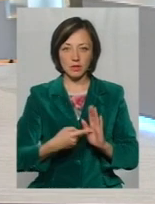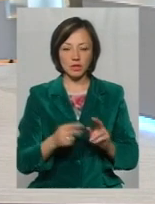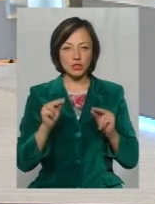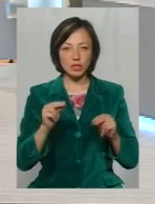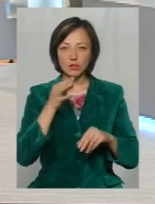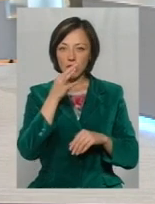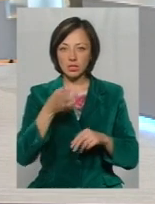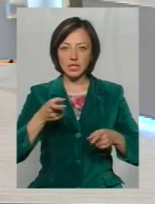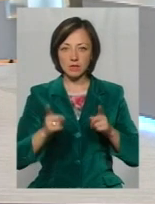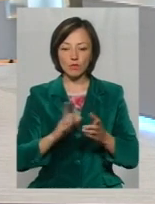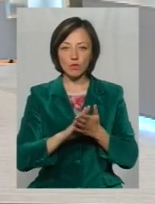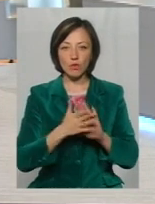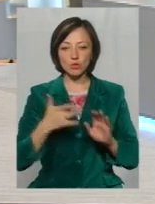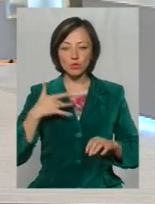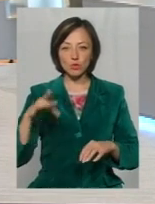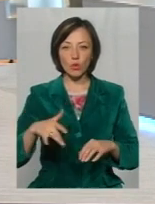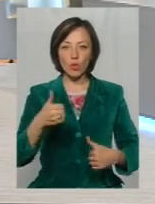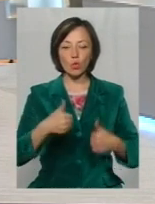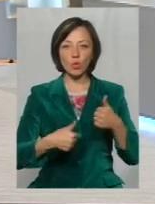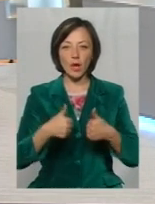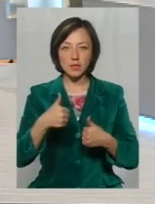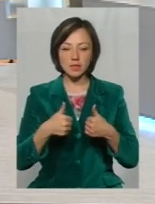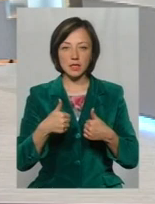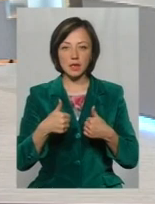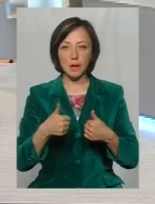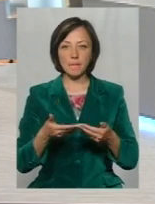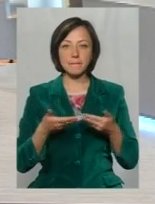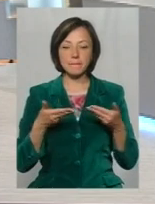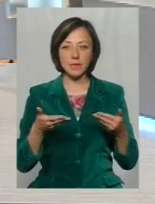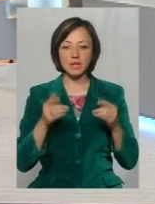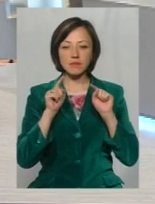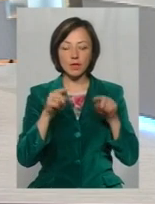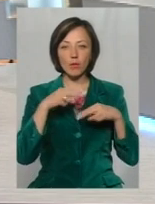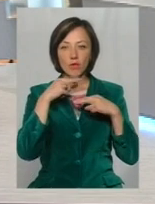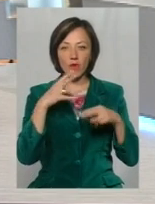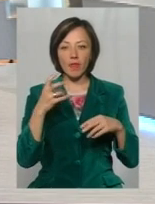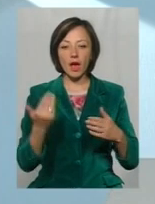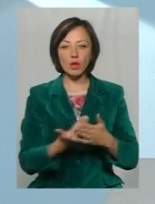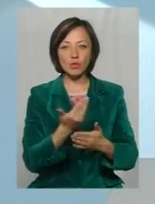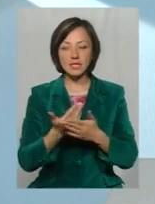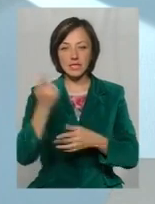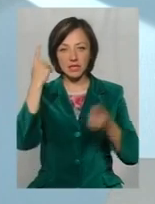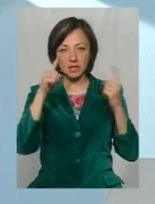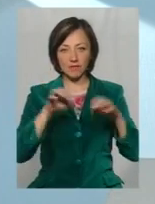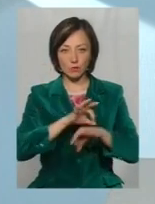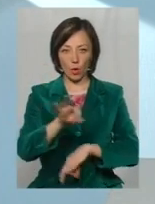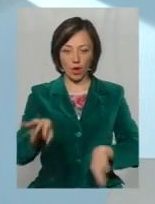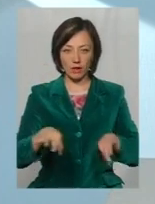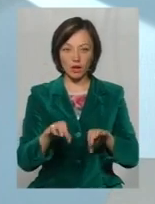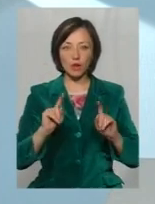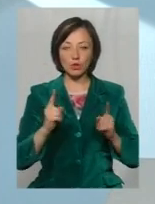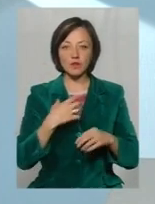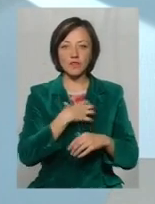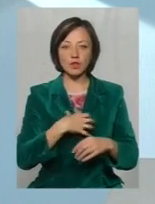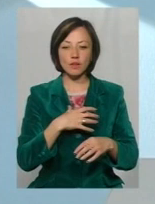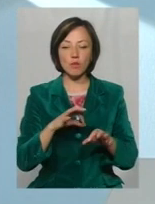кажучи, дійсно, в умовах такої жорсткої конкуренції ми звертаємо увагу на інноваційність і креативність проєктів. Дуже важливо,